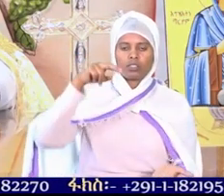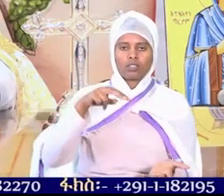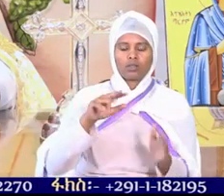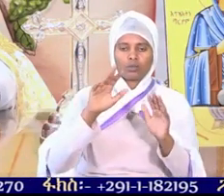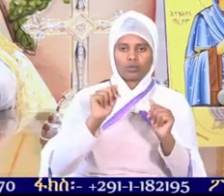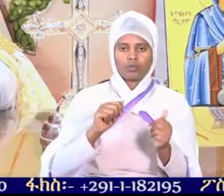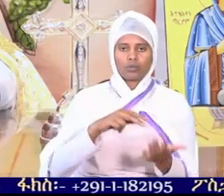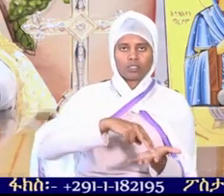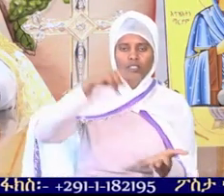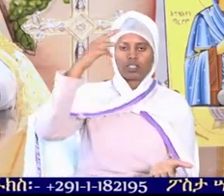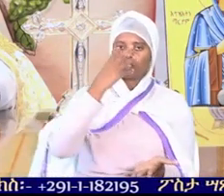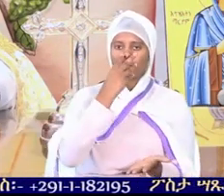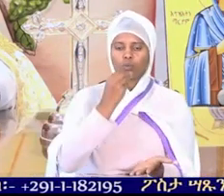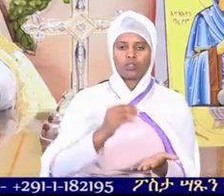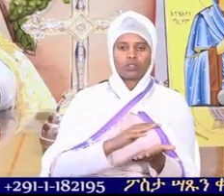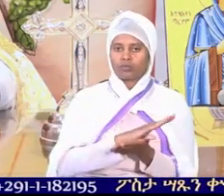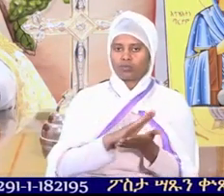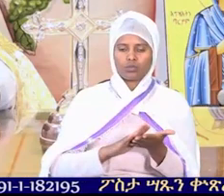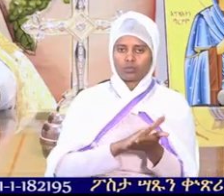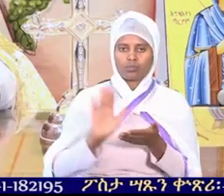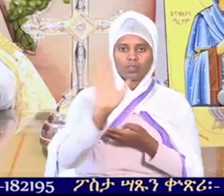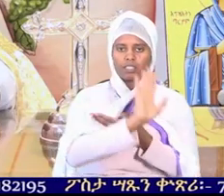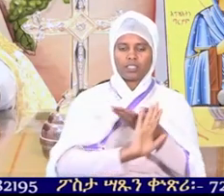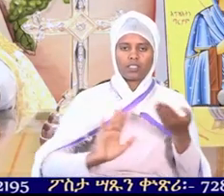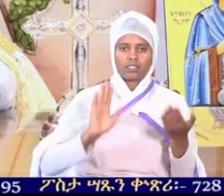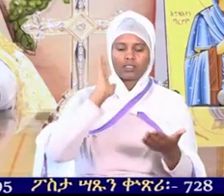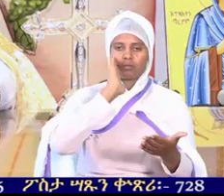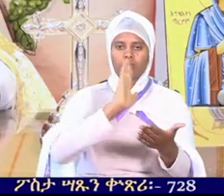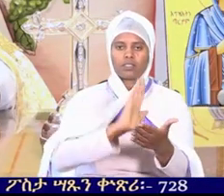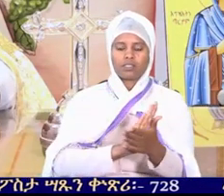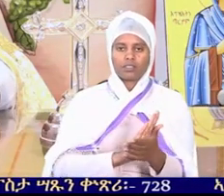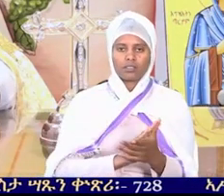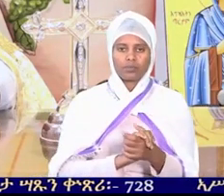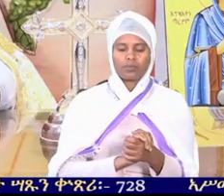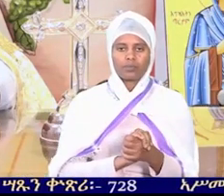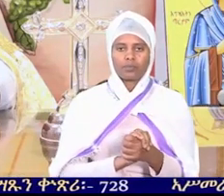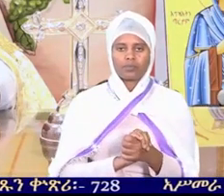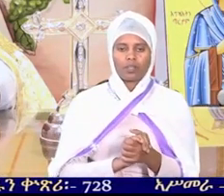ኮይኑ ትንሣኤን ህይወትን ፍጹም ንሕነትን ምሕረትን